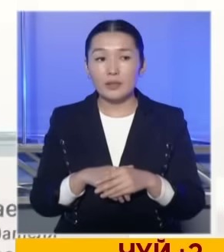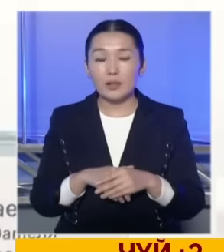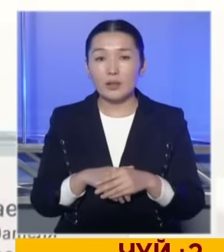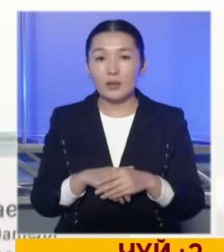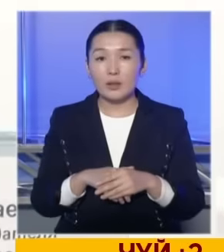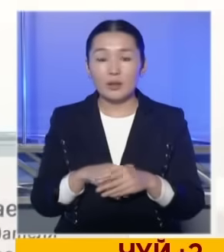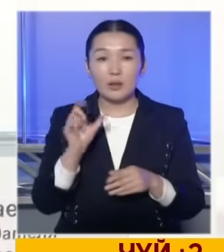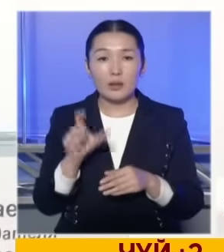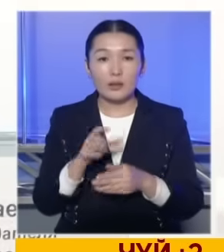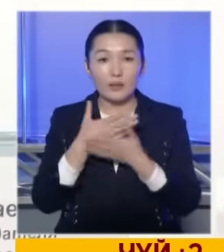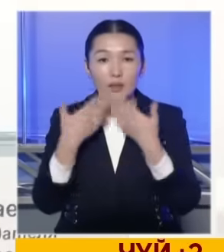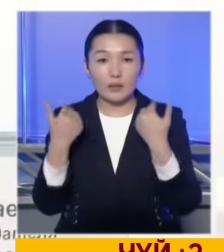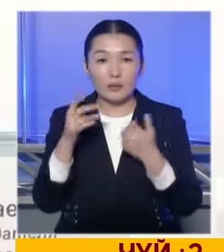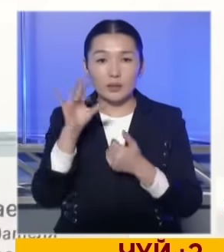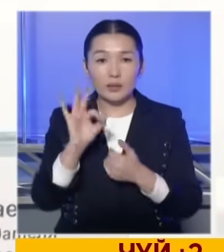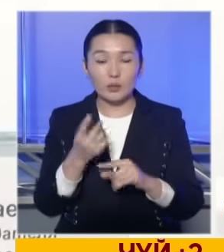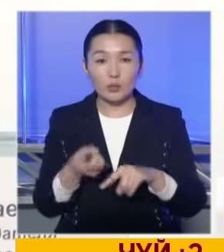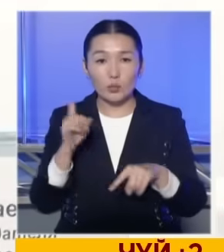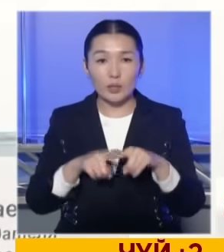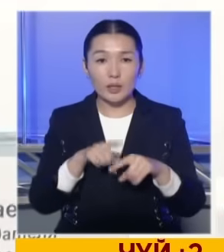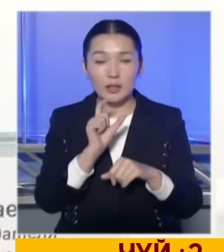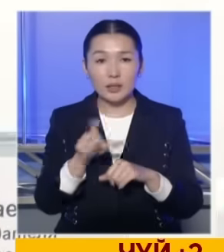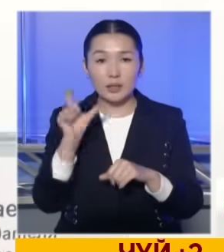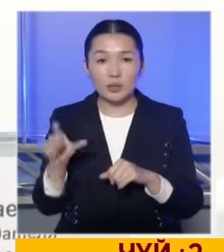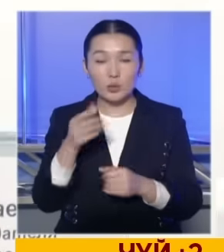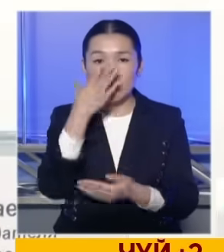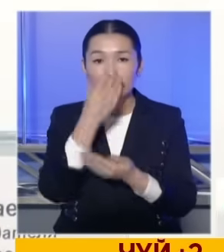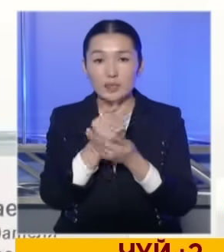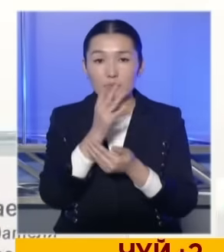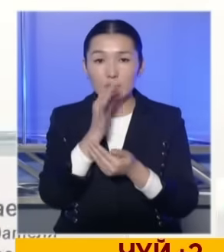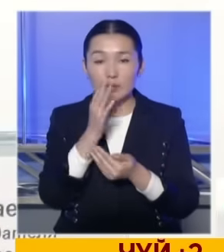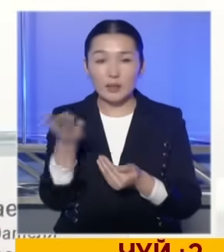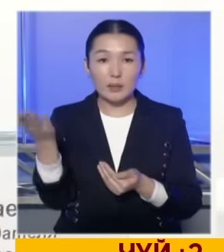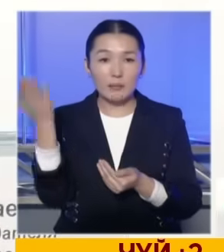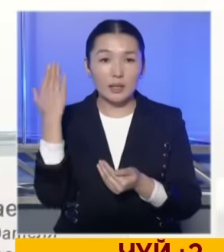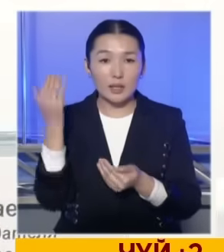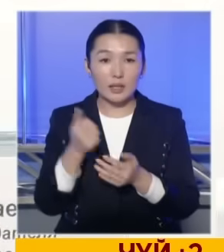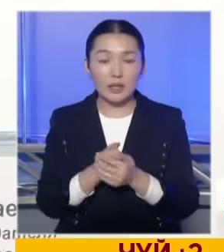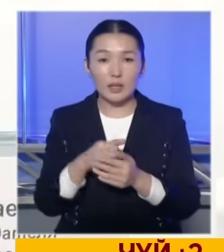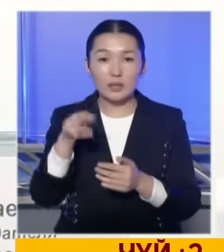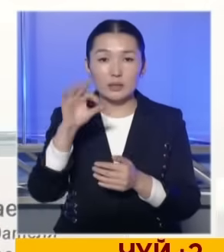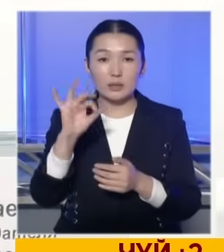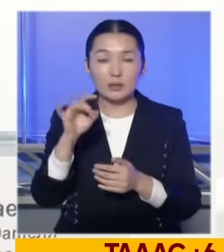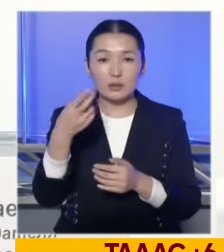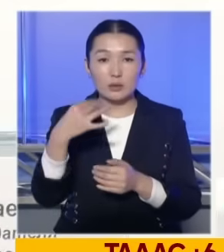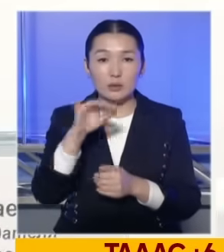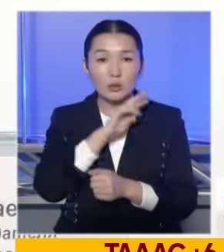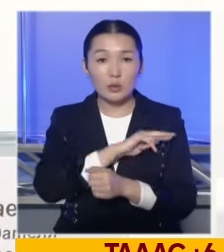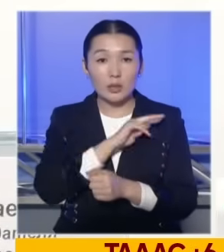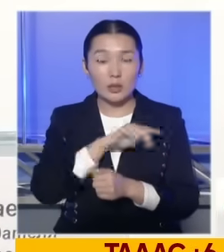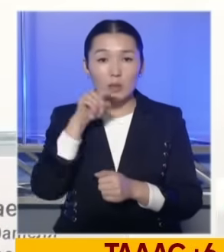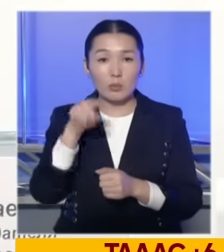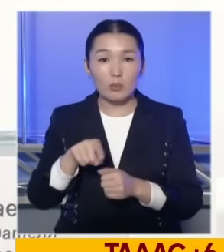салыкчыбыз жок. Бирок ошолор убагында мурундары ушул Дордойдо иштеп, ушул жерлерде